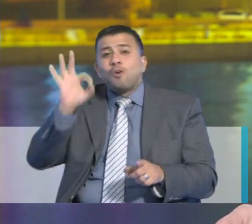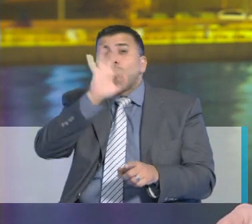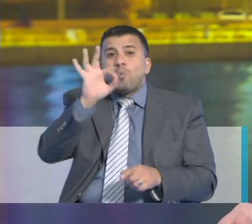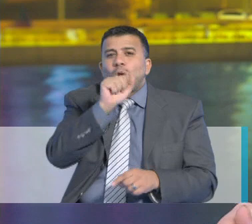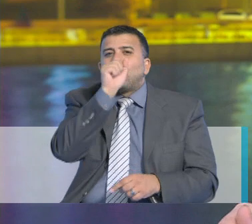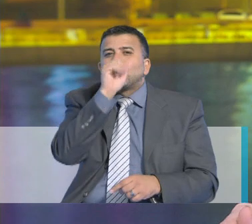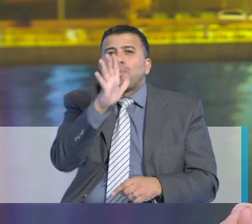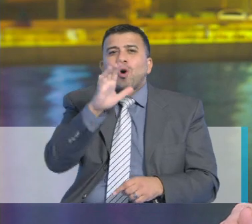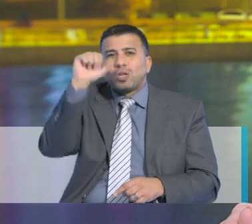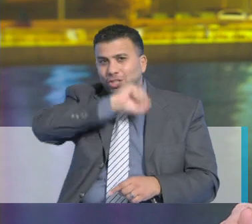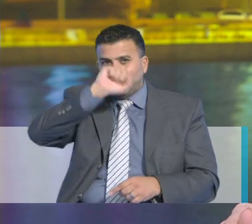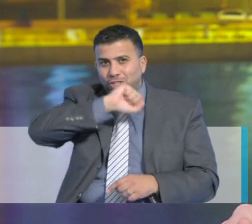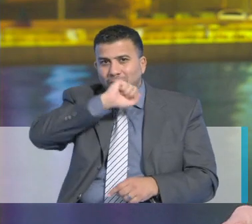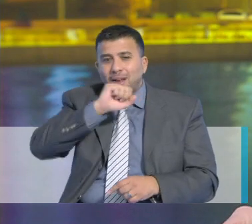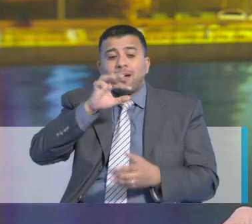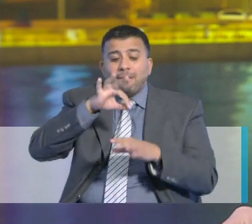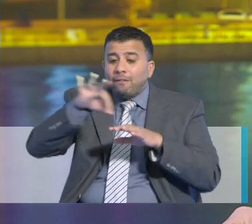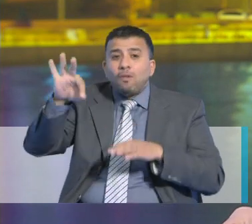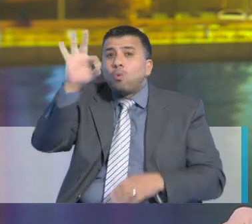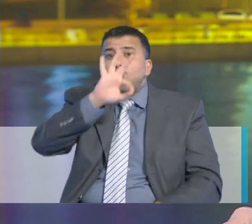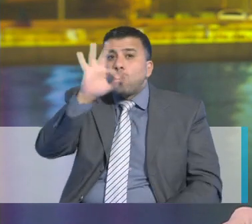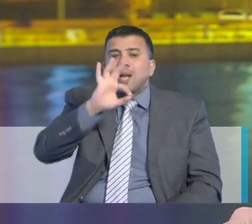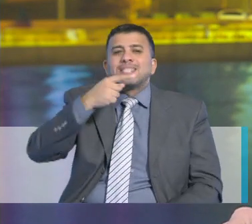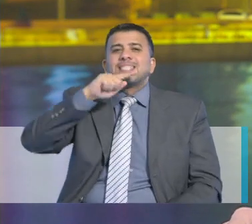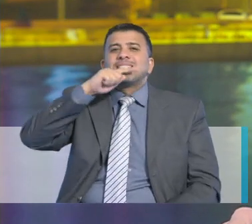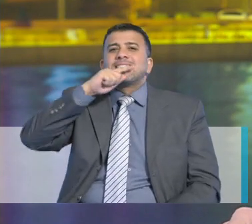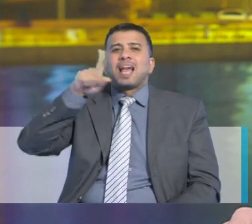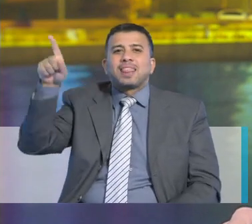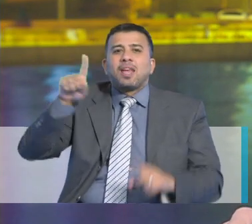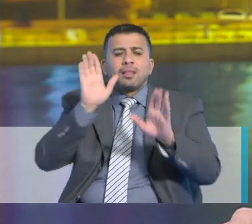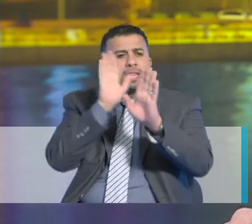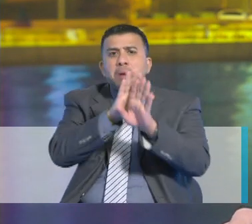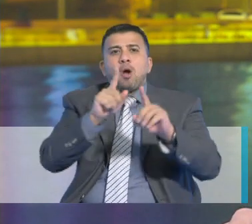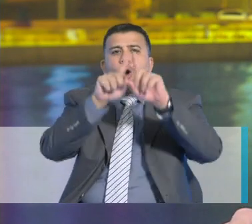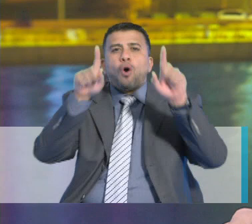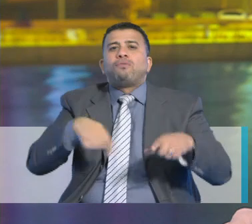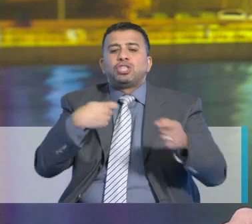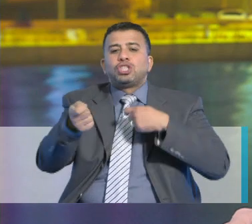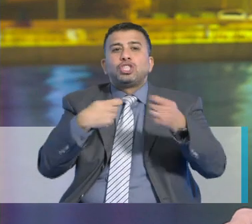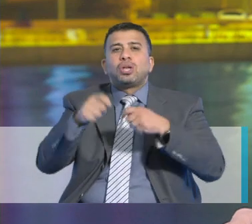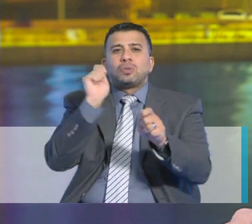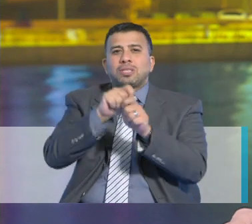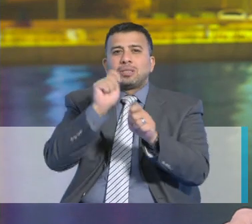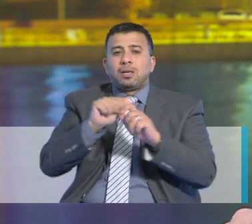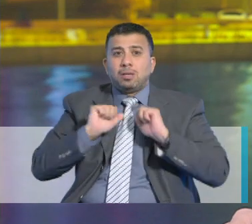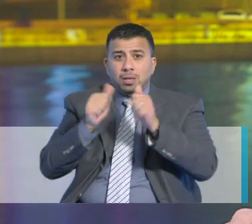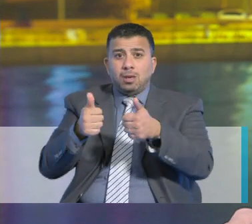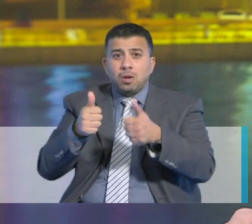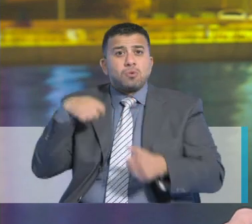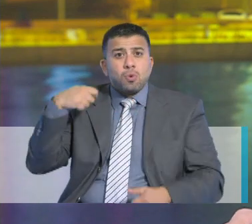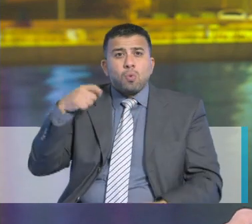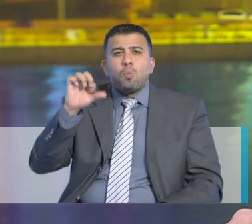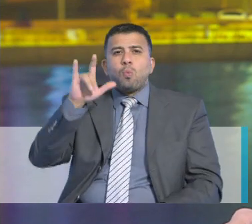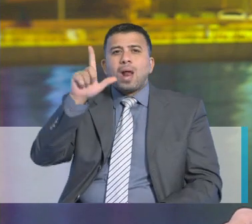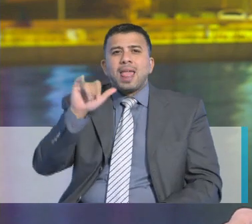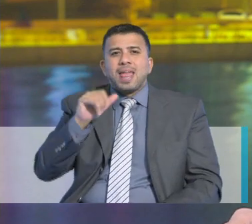الشارقة في فرعه بالذيد بدعم من غرفة تجارة وصناعة الشارقة، وذلك بحضور سعادة وليد